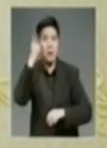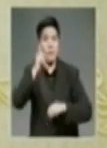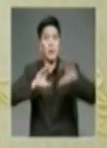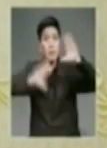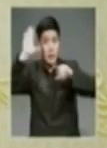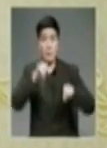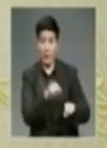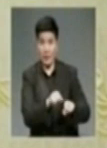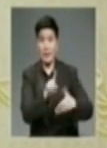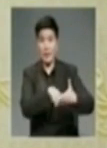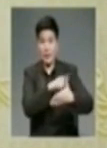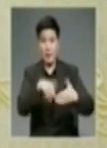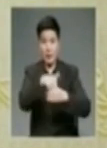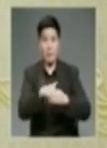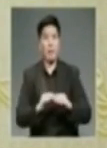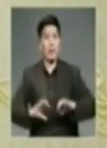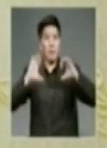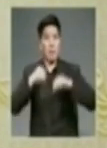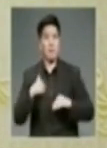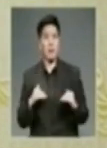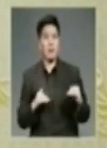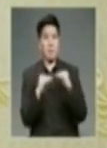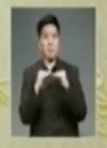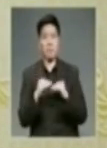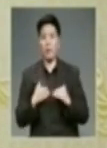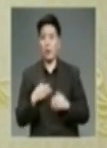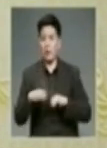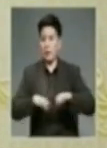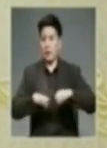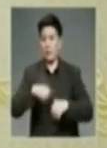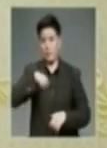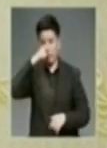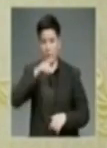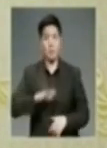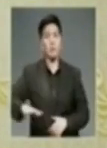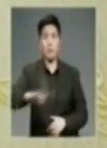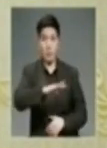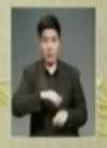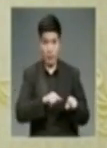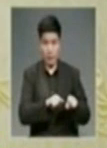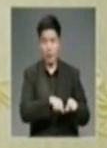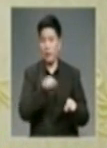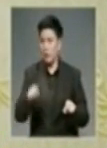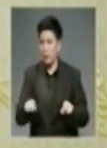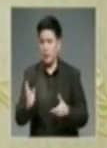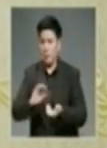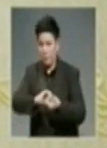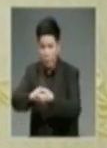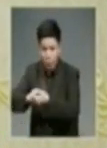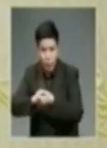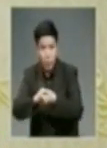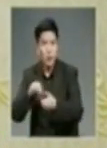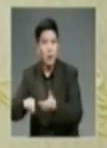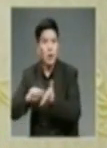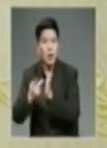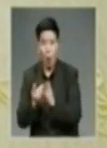ยที่มีธรรมาภิบาลที่เราต้องการนะครับมาบริหารปกครองประเทศส่วนเรื่องการปรองดองนั้นมันปรองดองกันตั้งแต่